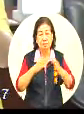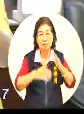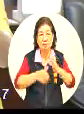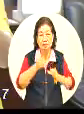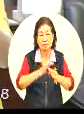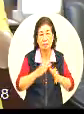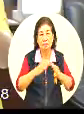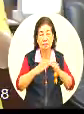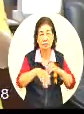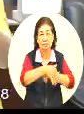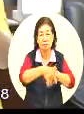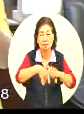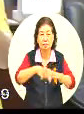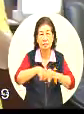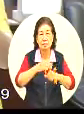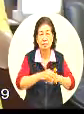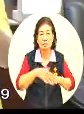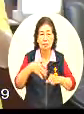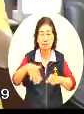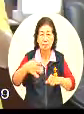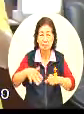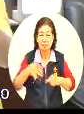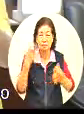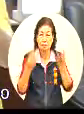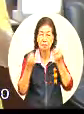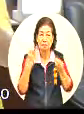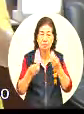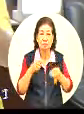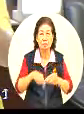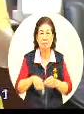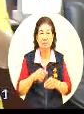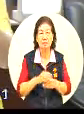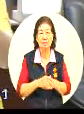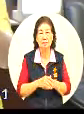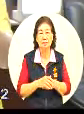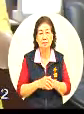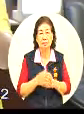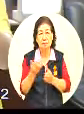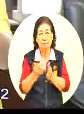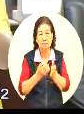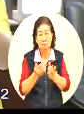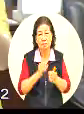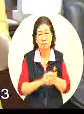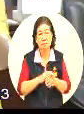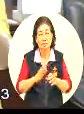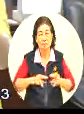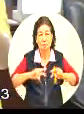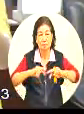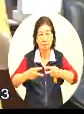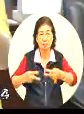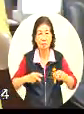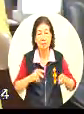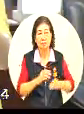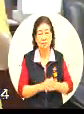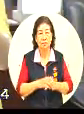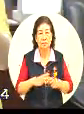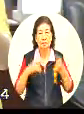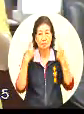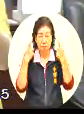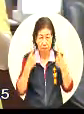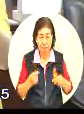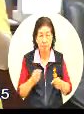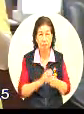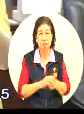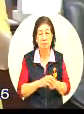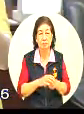题还未厘清之前哦？是不是这个变更为那原先的法定